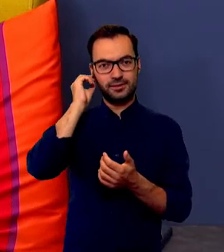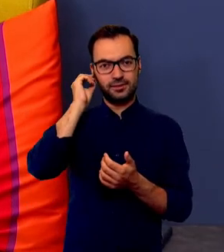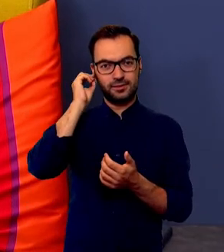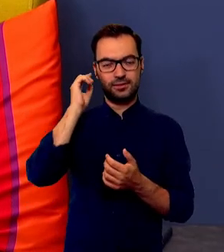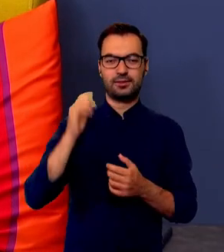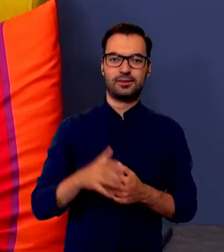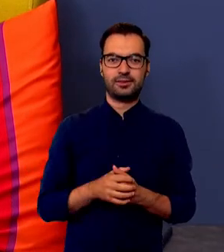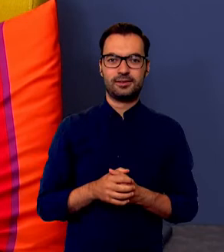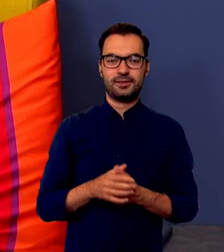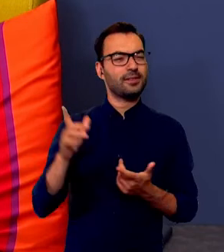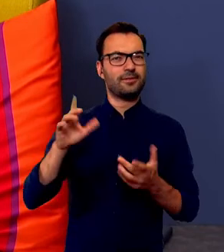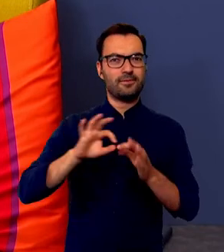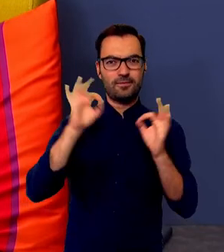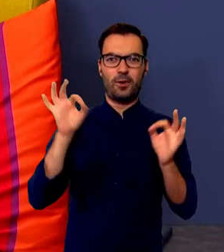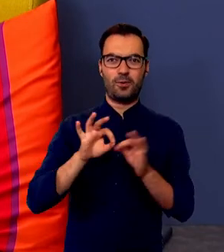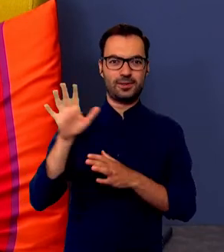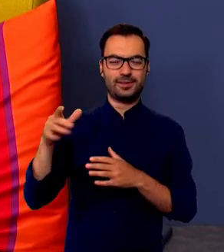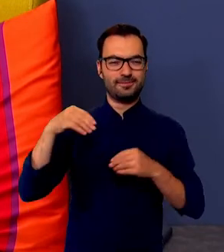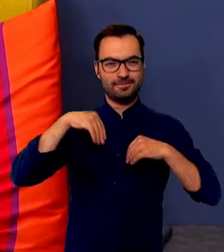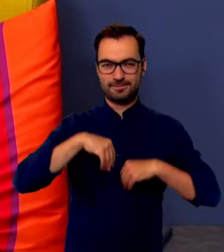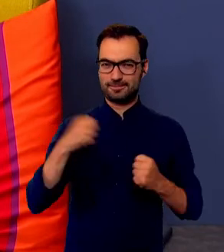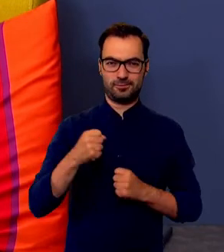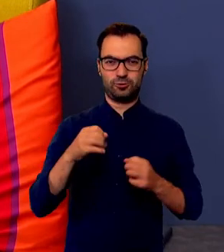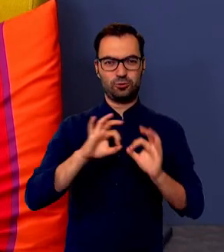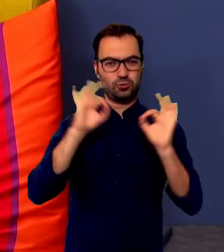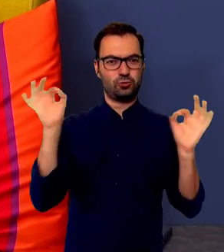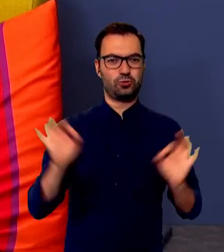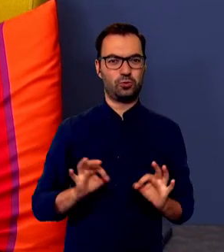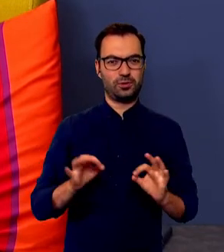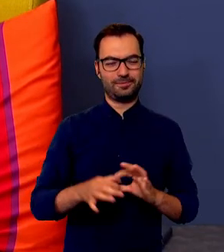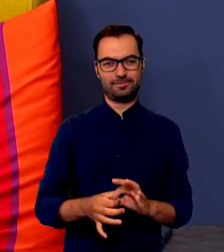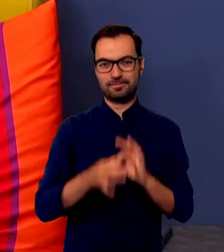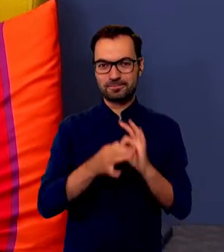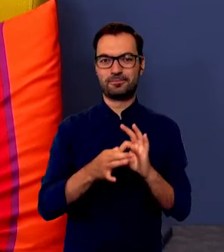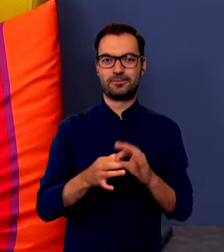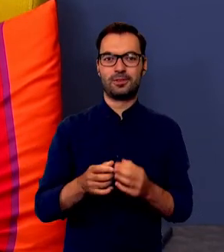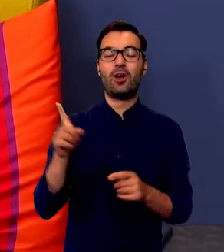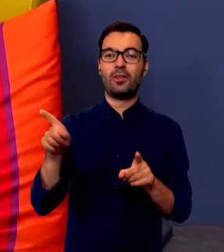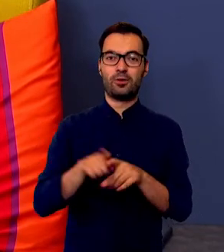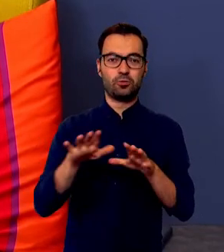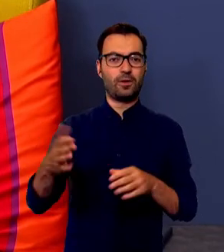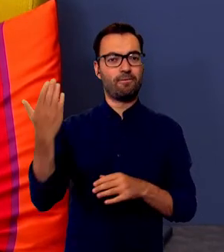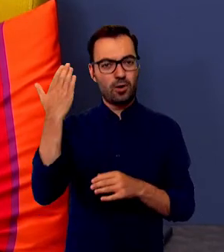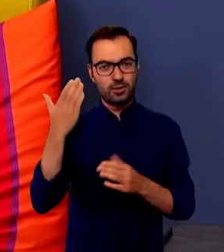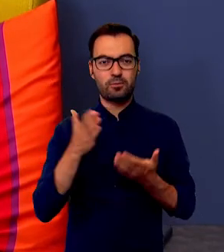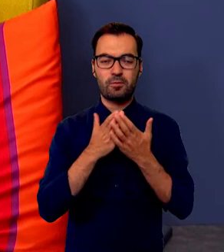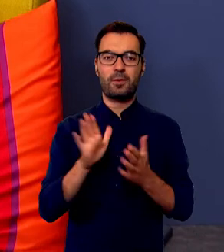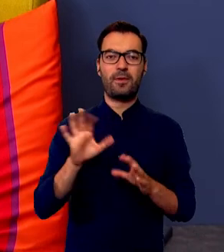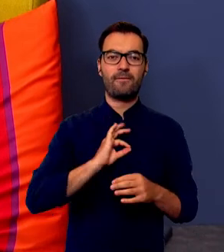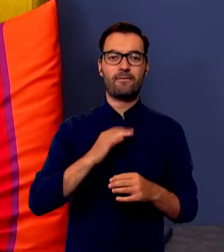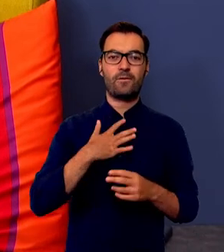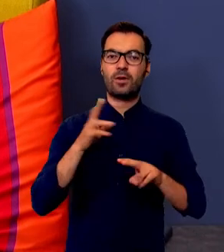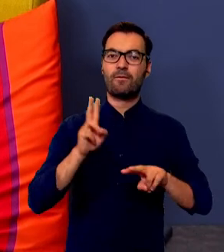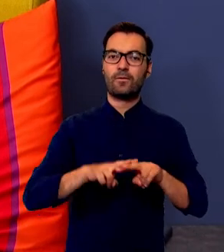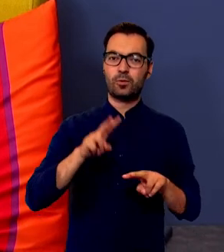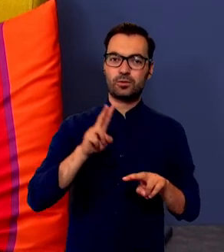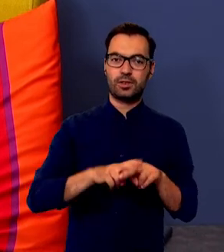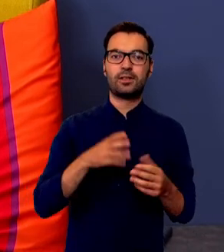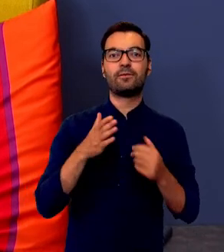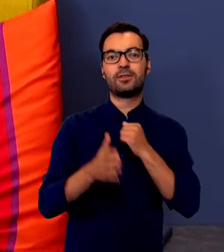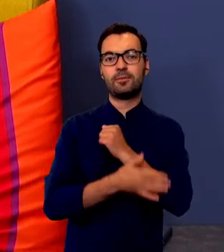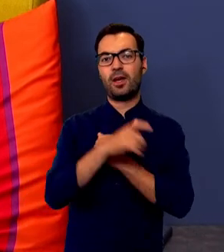wrażenie, że w każdej komórce znajduje się sztuka, jest osobą, która pomaga charytatywnie, założyła swoją fundację, wspiera osoby